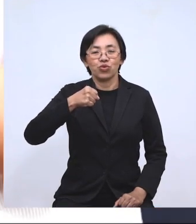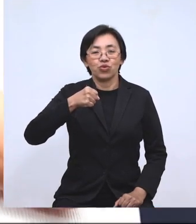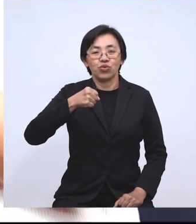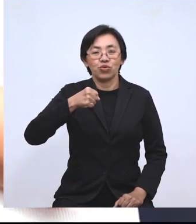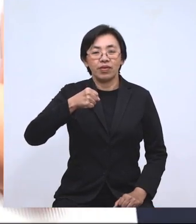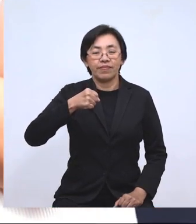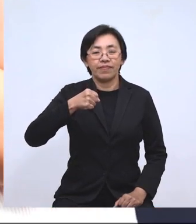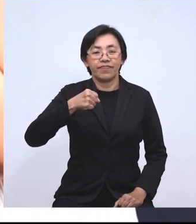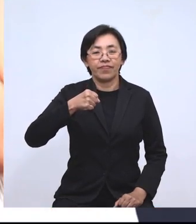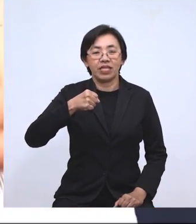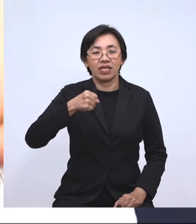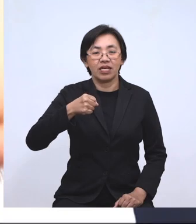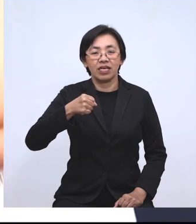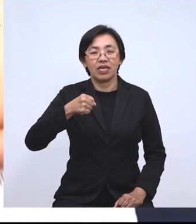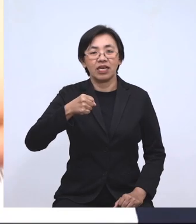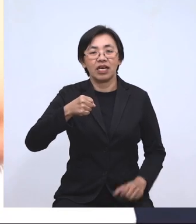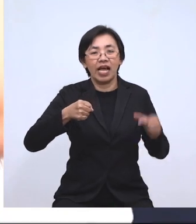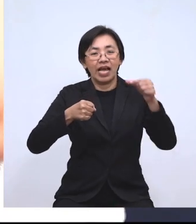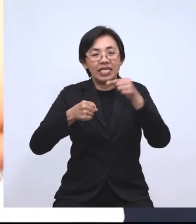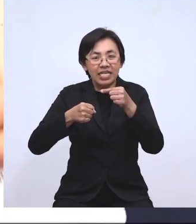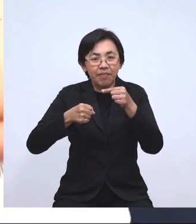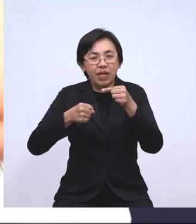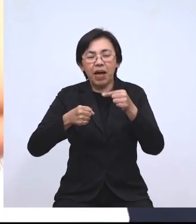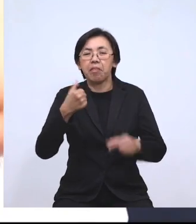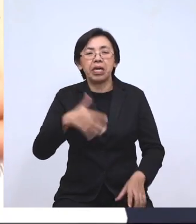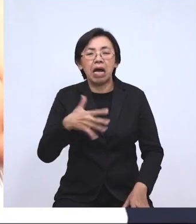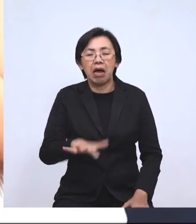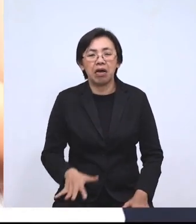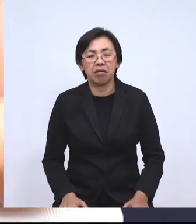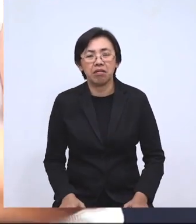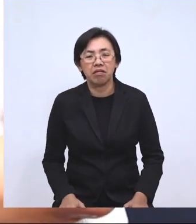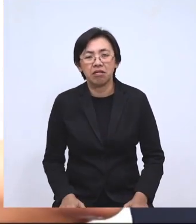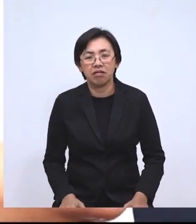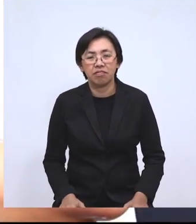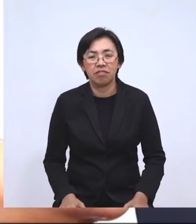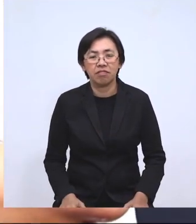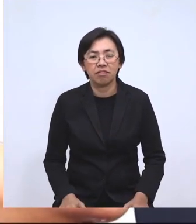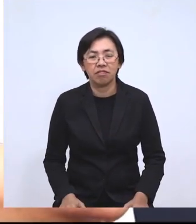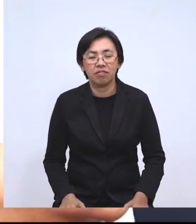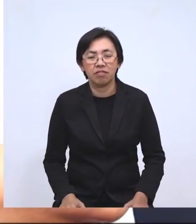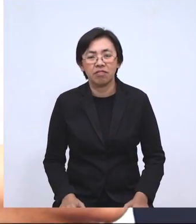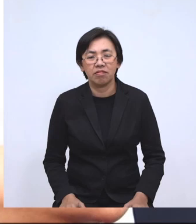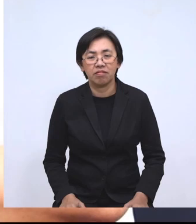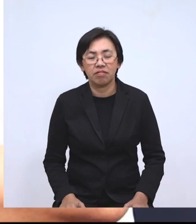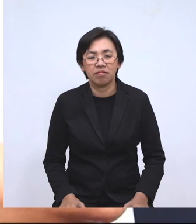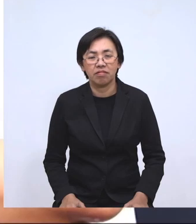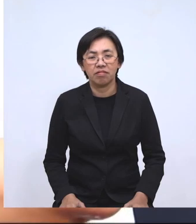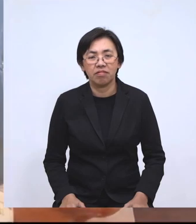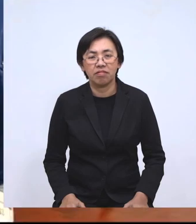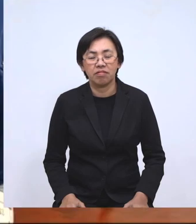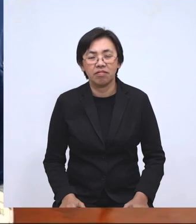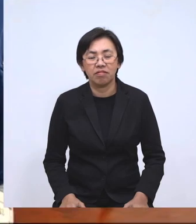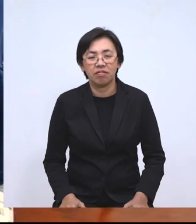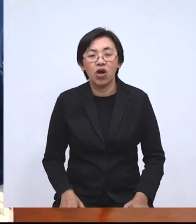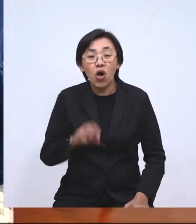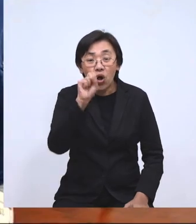ลองเอามือไปจับหลอดหน่อยได้ไหมครับ จับได้ไหม เอามือจับ หลอดได้หรอ ไม ่ ได ้ หรอกไม่ได้หรอก เอาวาง ยาค่ะคุณแม่เขาก็จะ